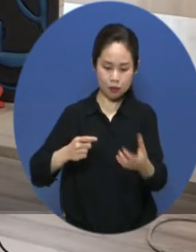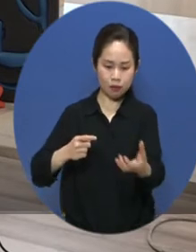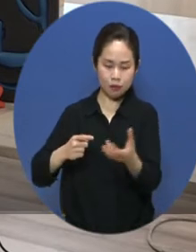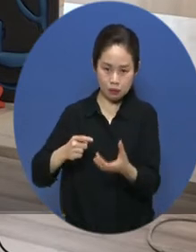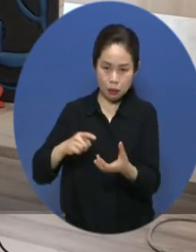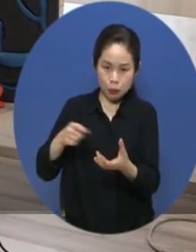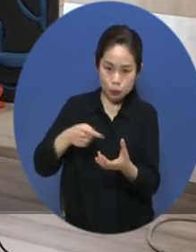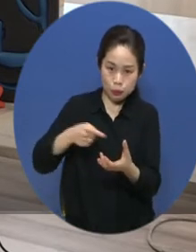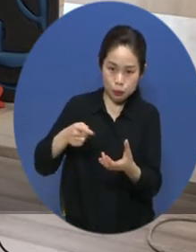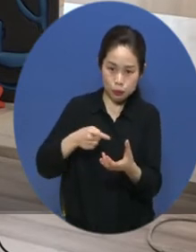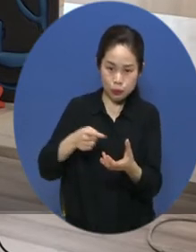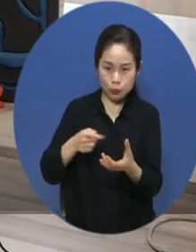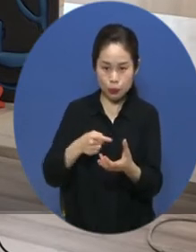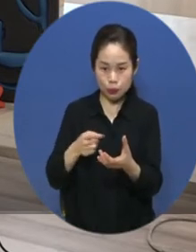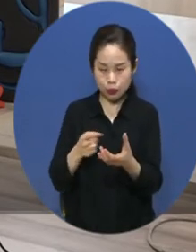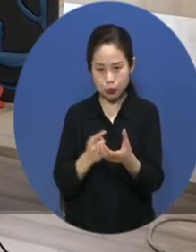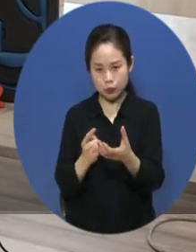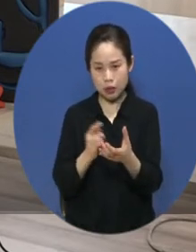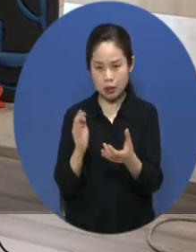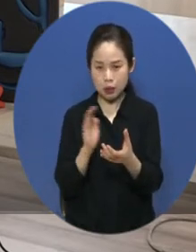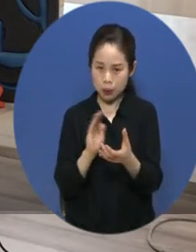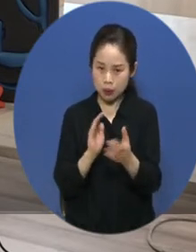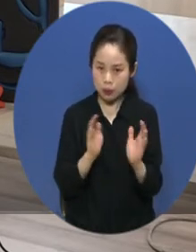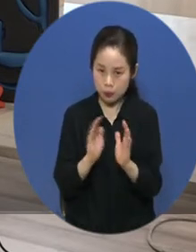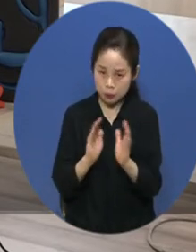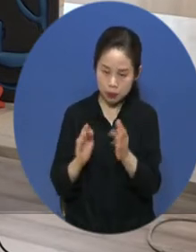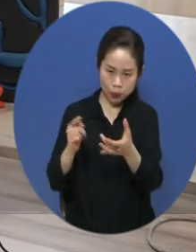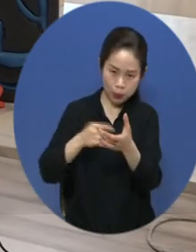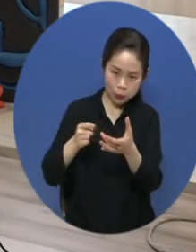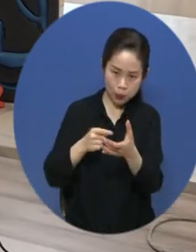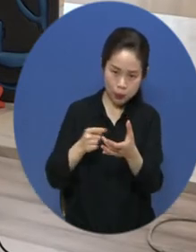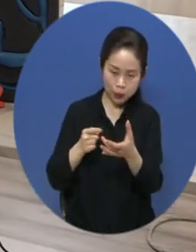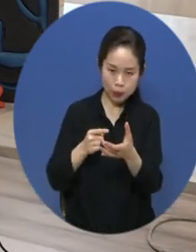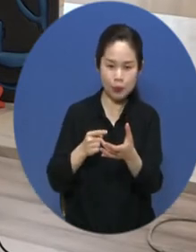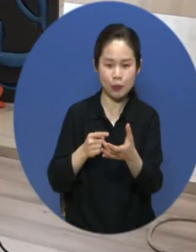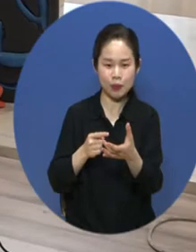후가공하는 이총네 가지의 단계로 구분이 되고 있습니다.